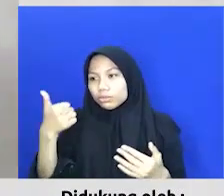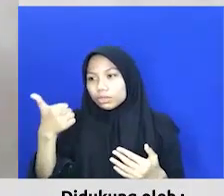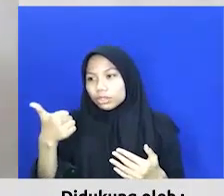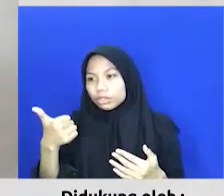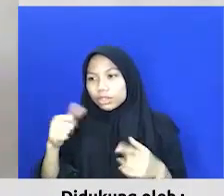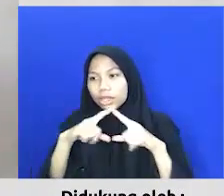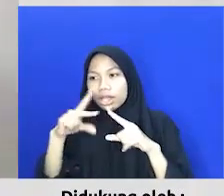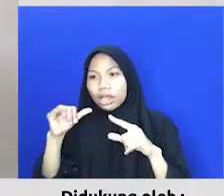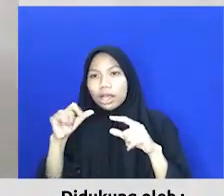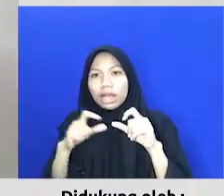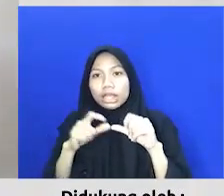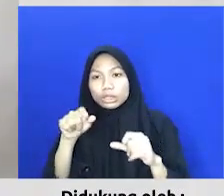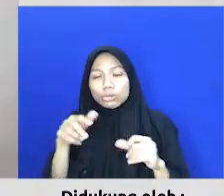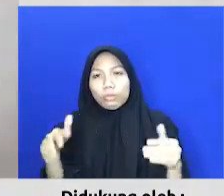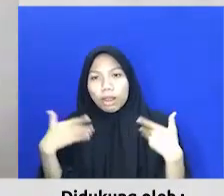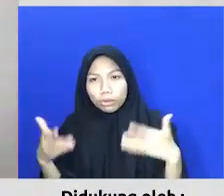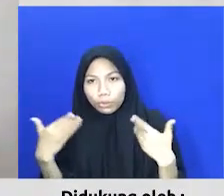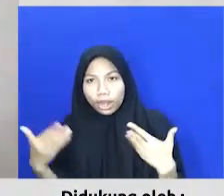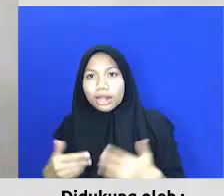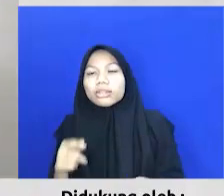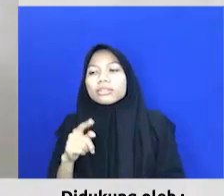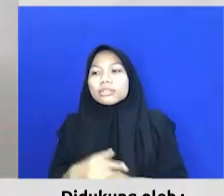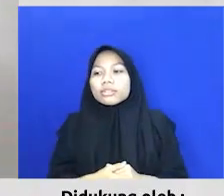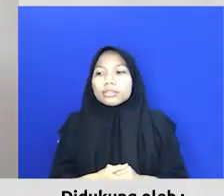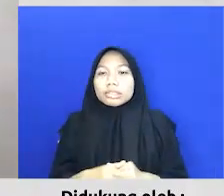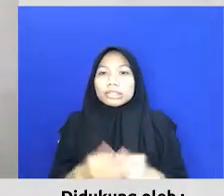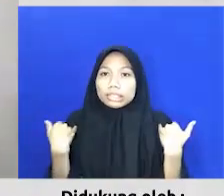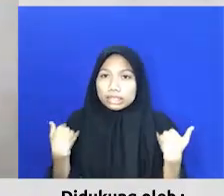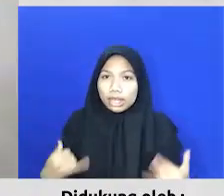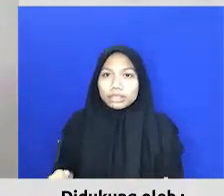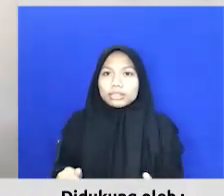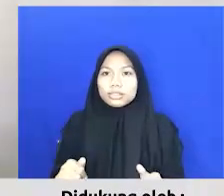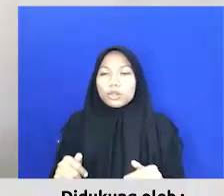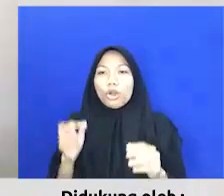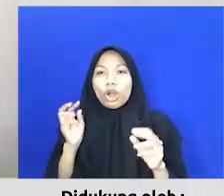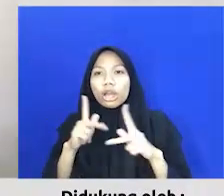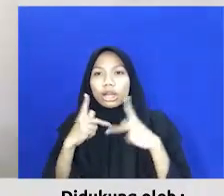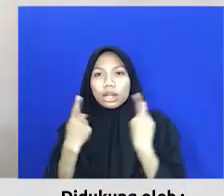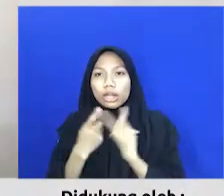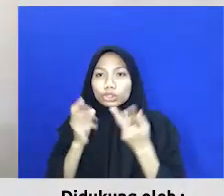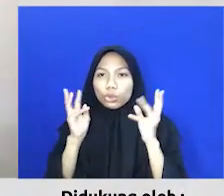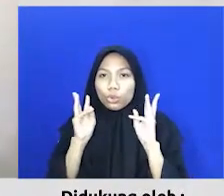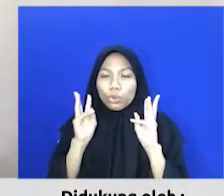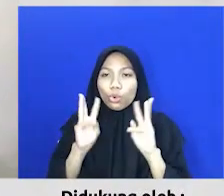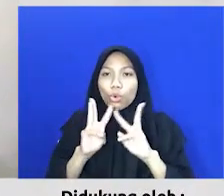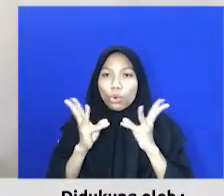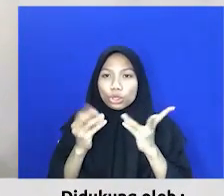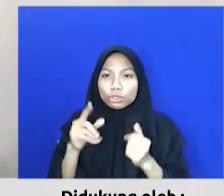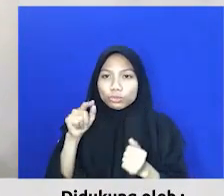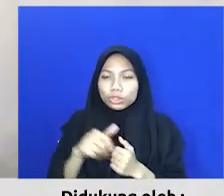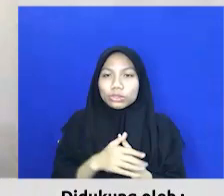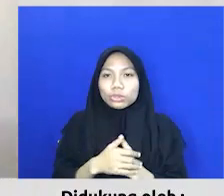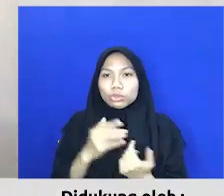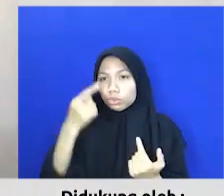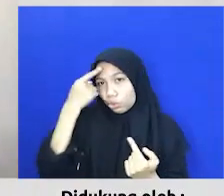membuktikan bahwa apapun yang terjadi, yang namanya struktur itu adalah skill, yang pemahaman terhadap